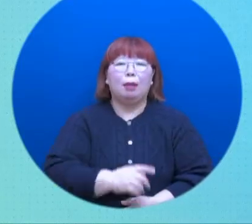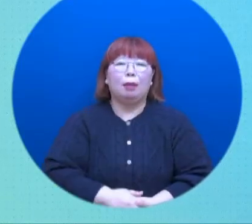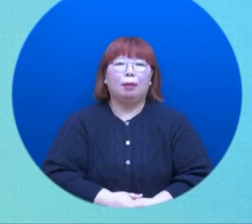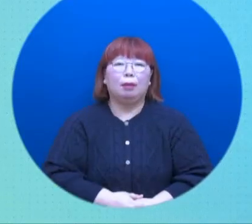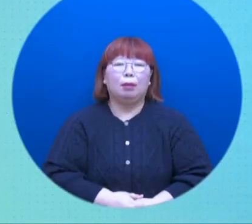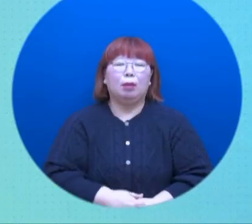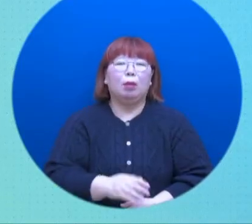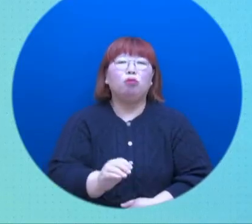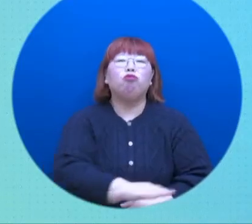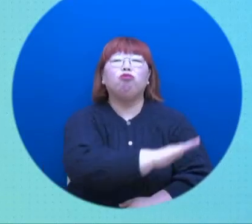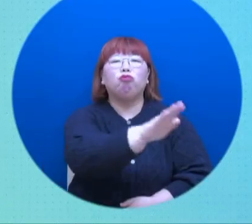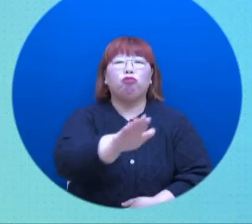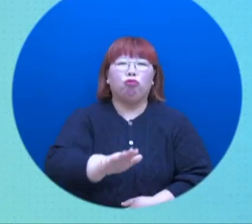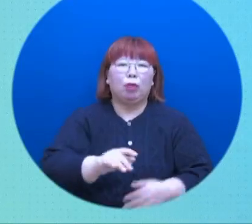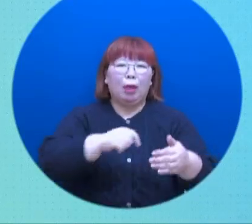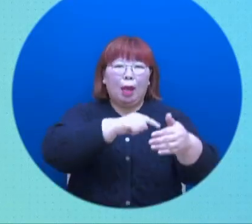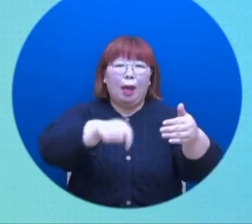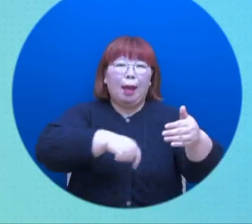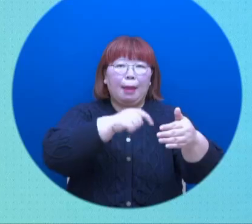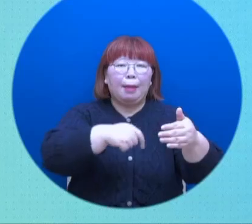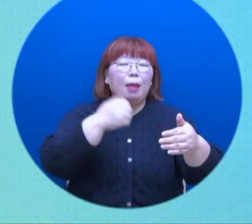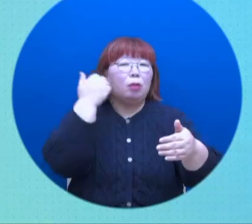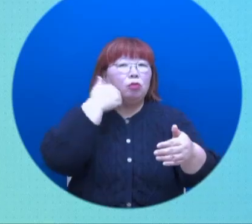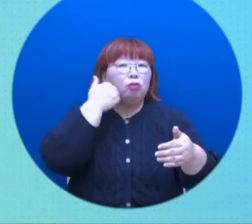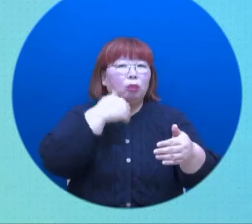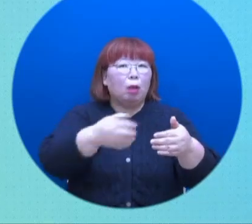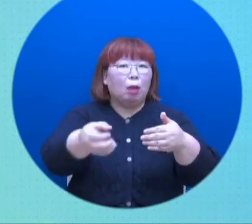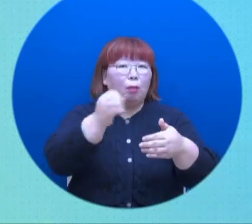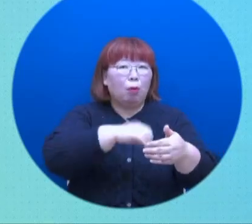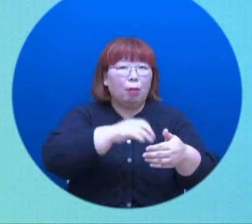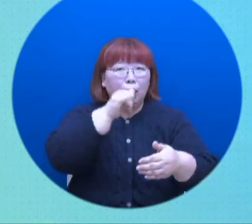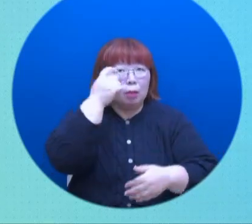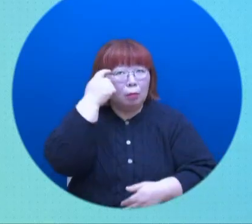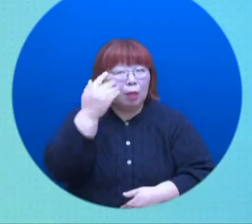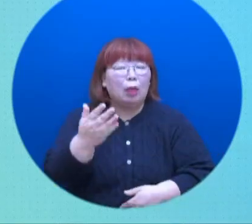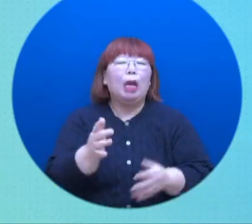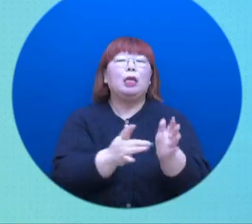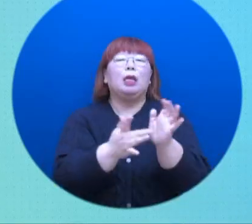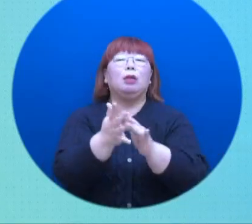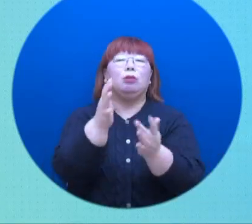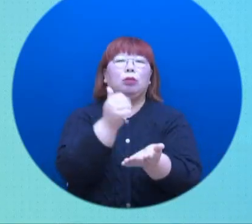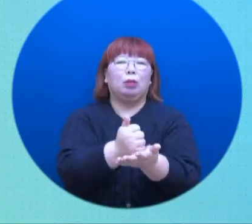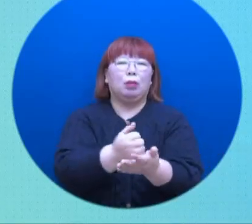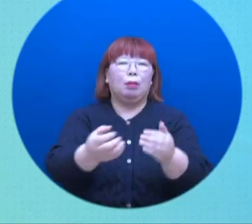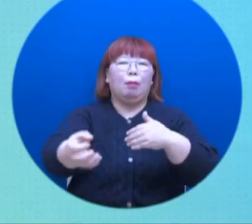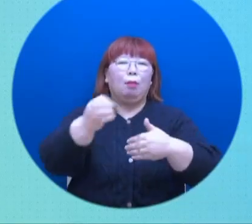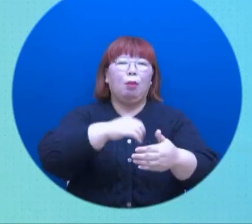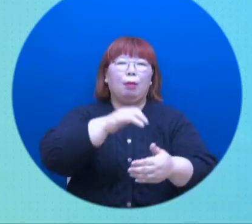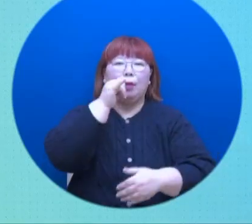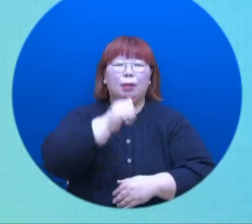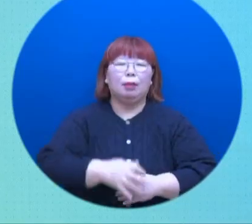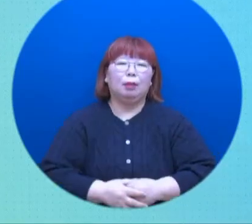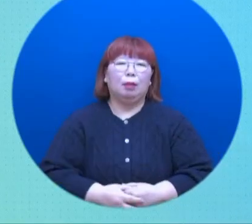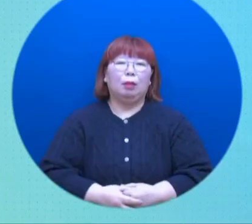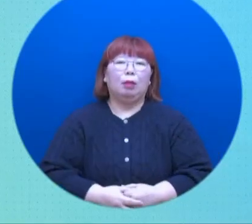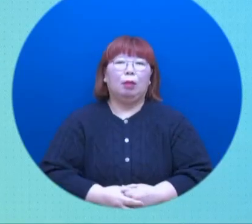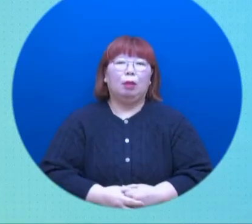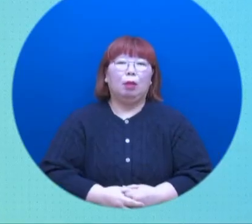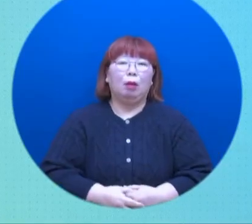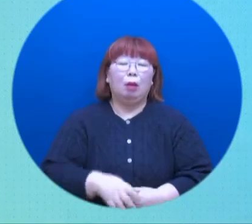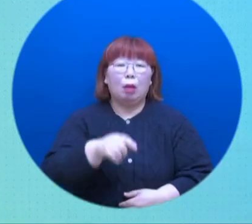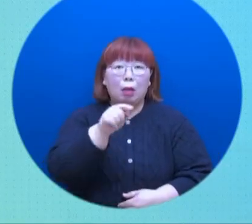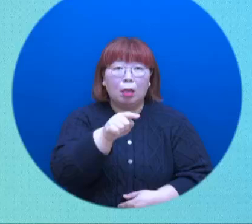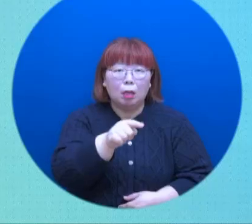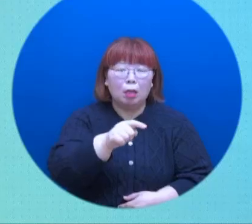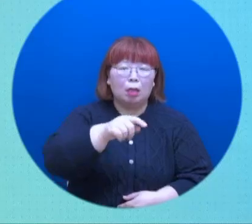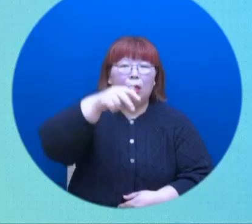안에 누가 들어가 있는 거예요? 예수님이 들어가 있다는 거예요. 이 주기도문을 할